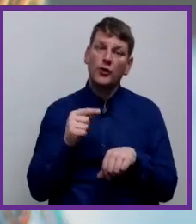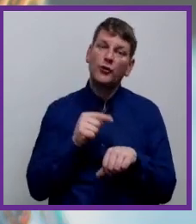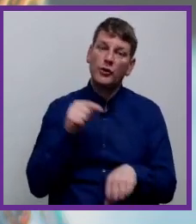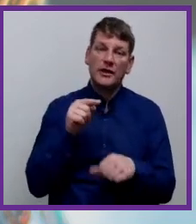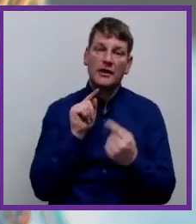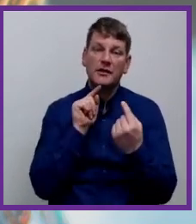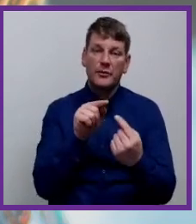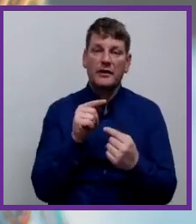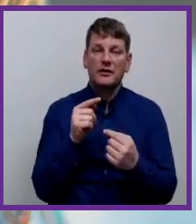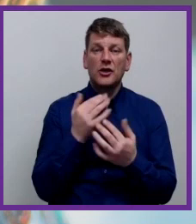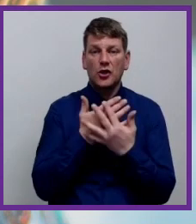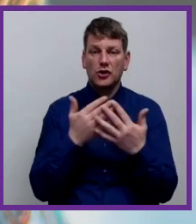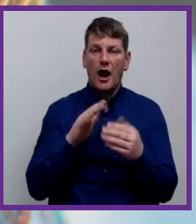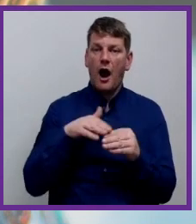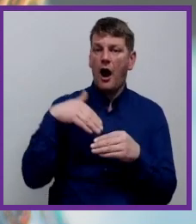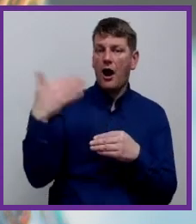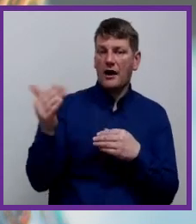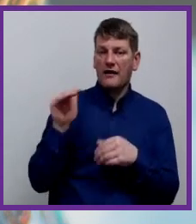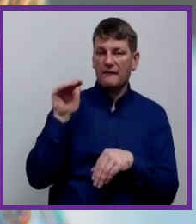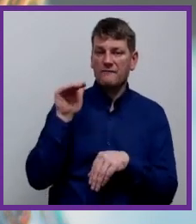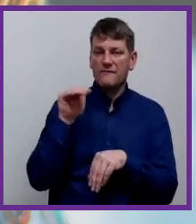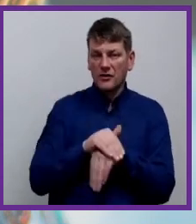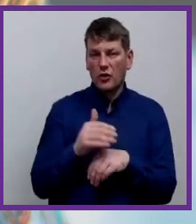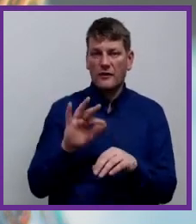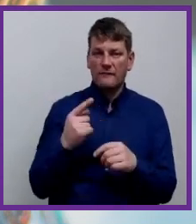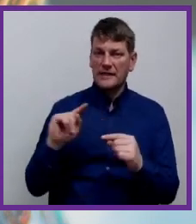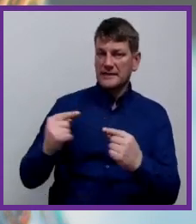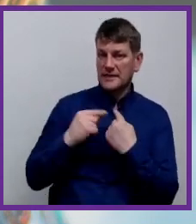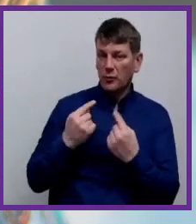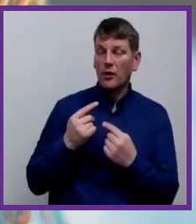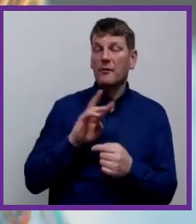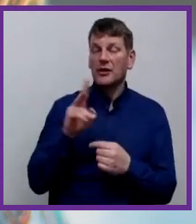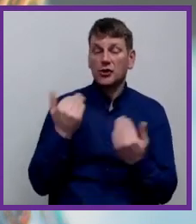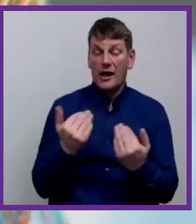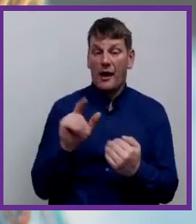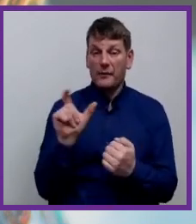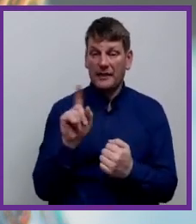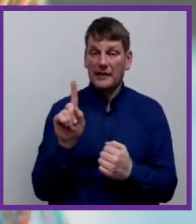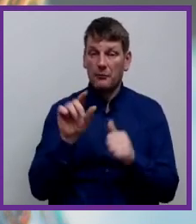jutīgāks pret dažādiem ārējiem faktoriem, tādiem stimuliem, kas varbūt šajā brīdī ir māksla. Un